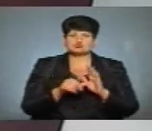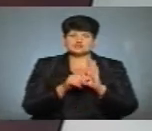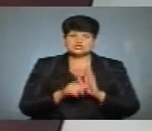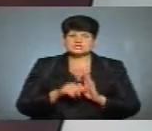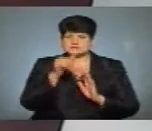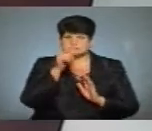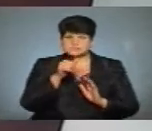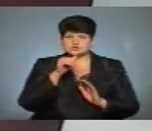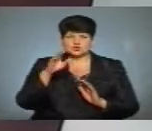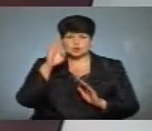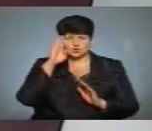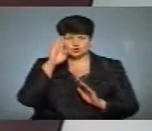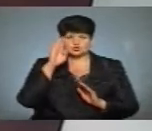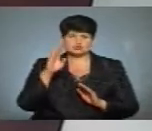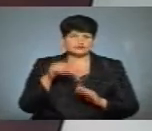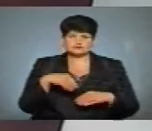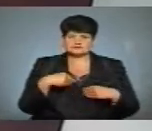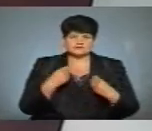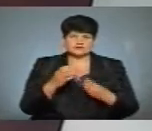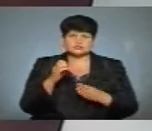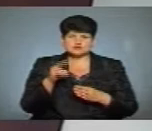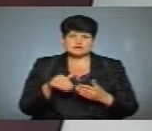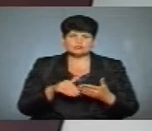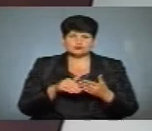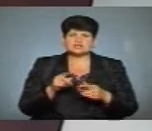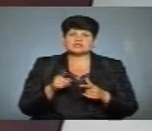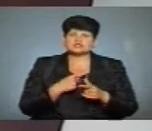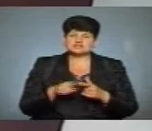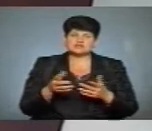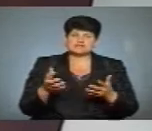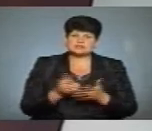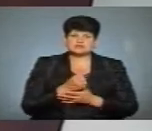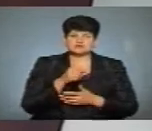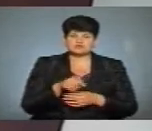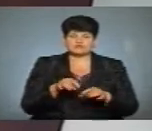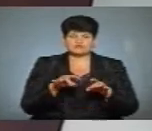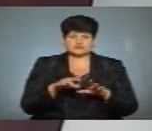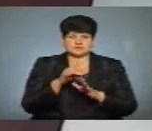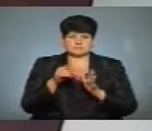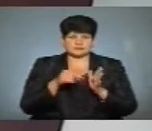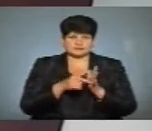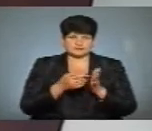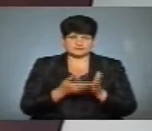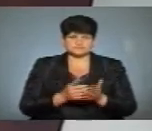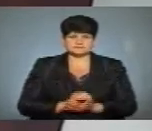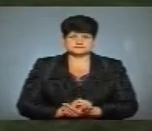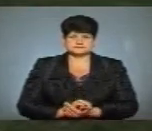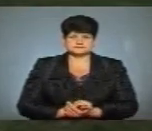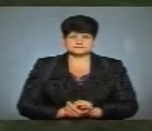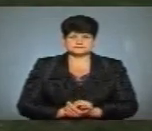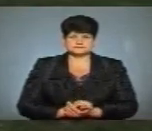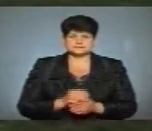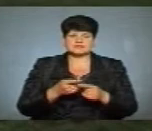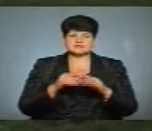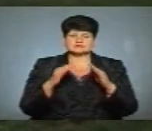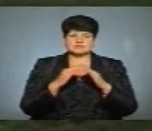місяців чоловікові не призначали соціальної допомоги та чи вдалося йому вирішити це питання? Любов Гадомська дізнавалася. Це будинок